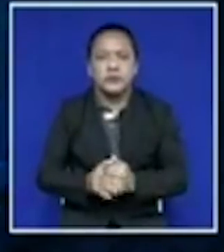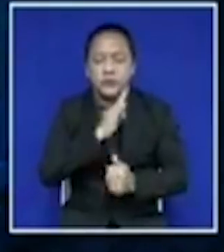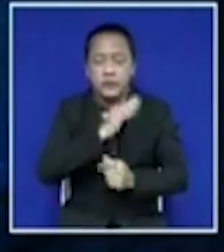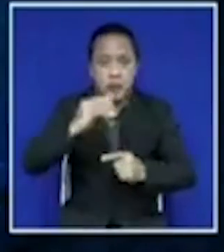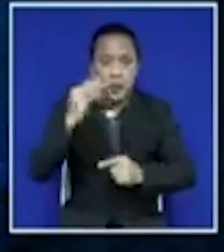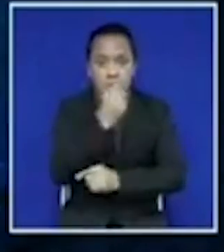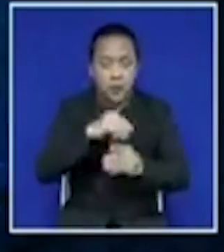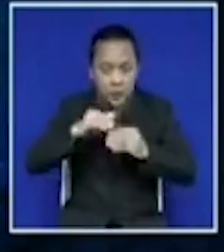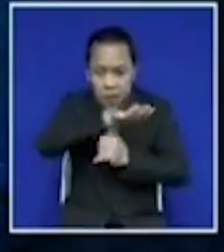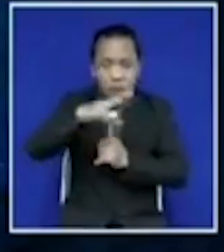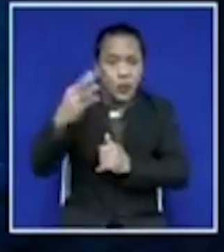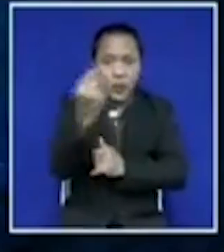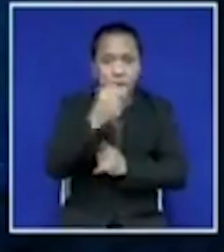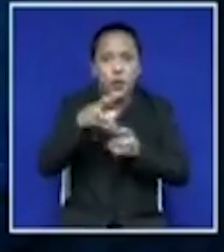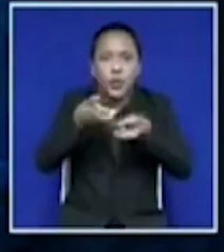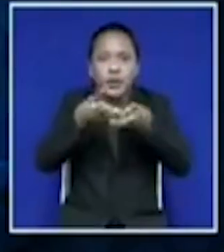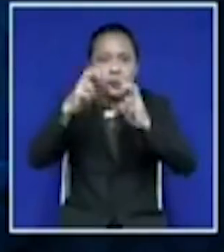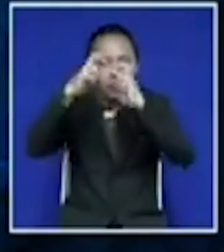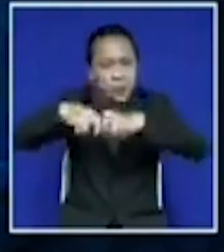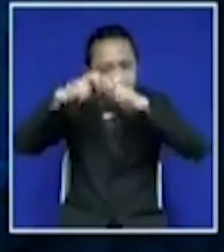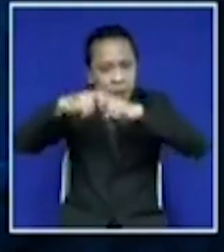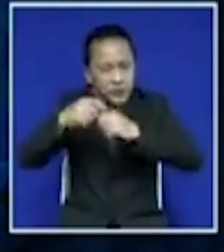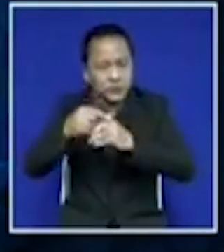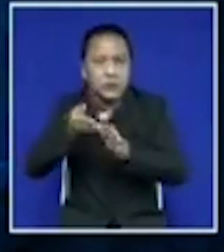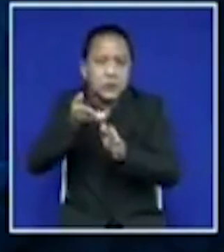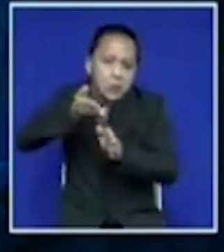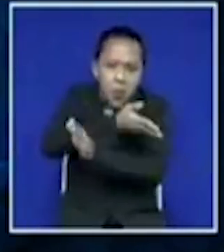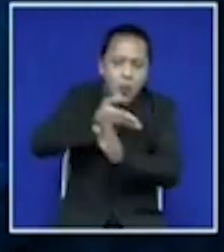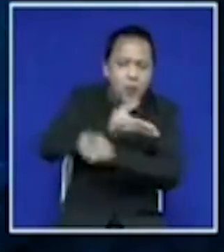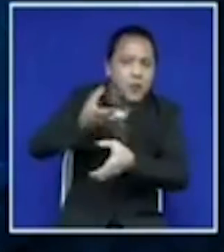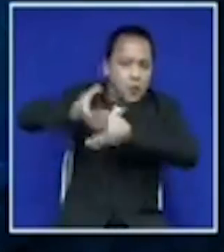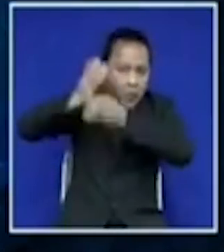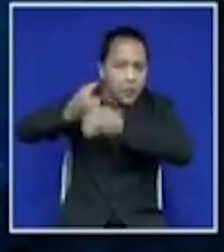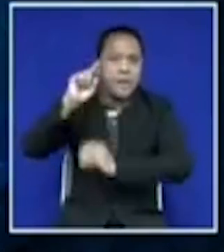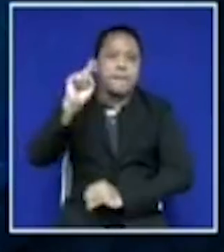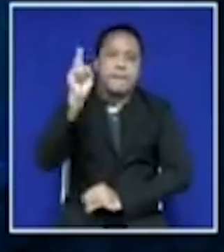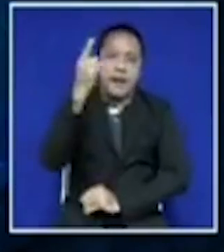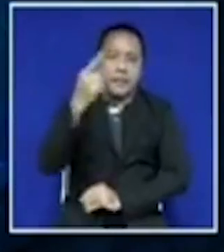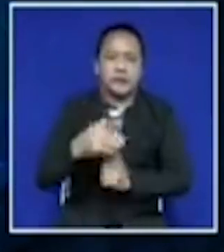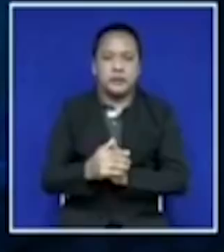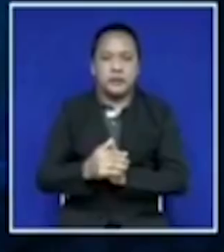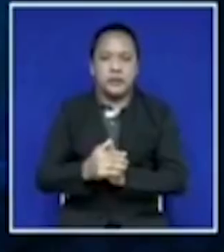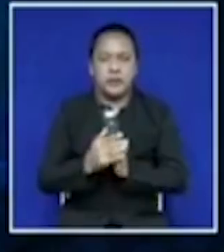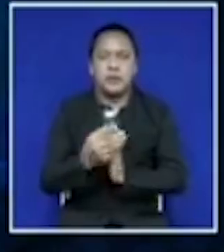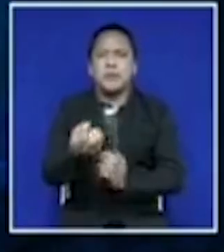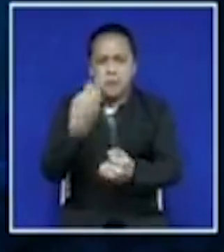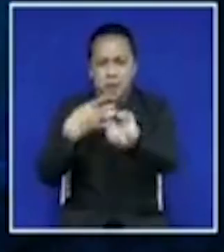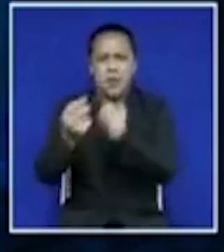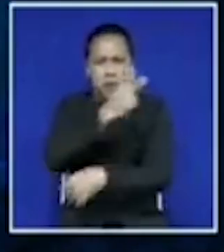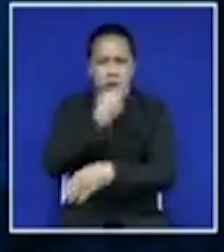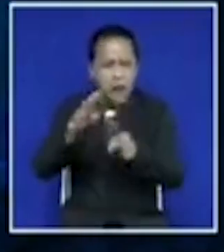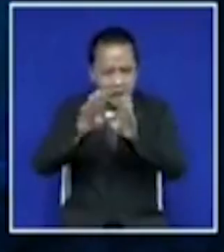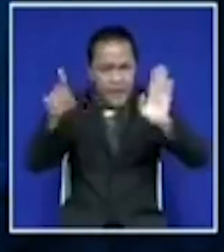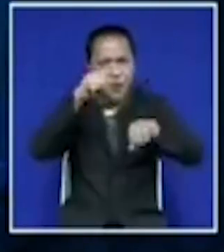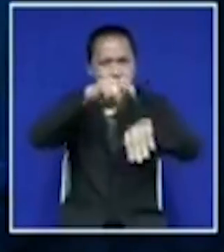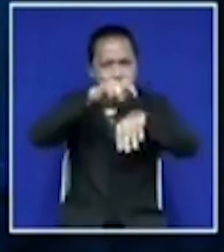เกิดขึ้นเร็วกว่าก็จะทำให้กระบวนการการสอบสวนต้องทวนสอบกันไปทั้งหมดอีกรอบหนึ่งเพราะฉะนั้นหลายคนที่บอกว่าคุณหมอรีบเปิด